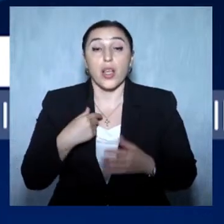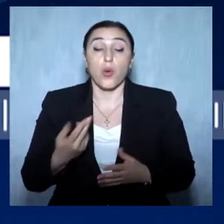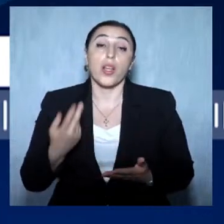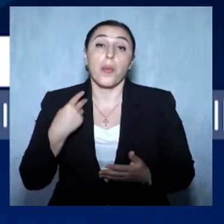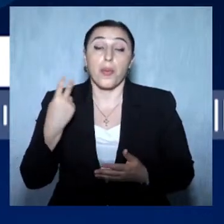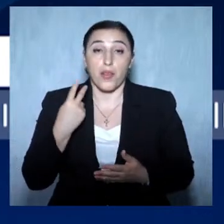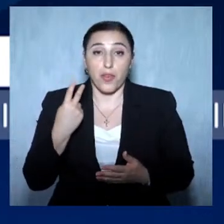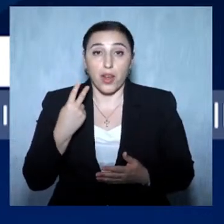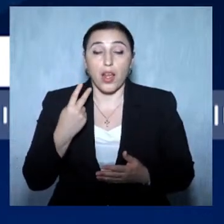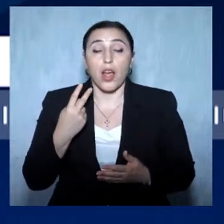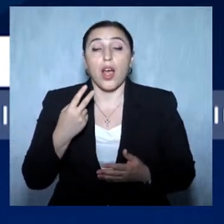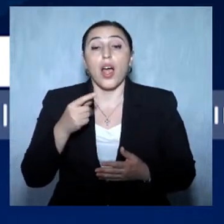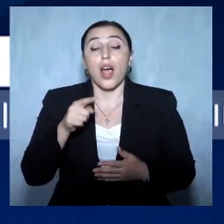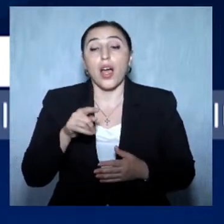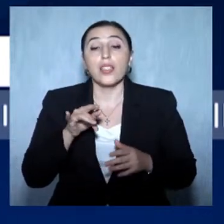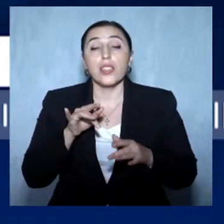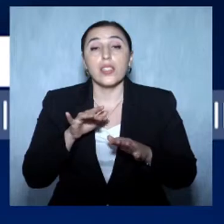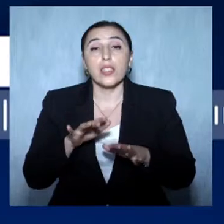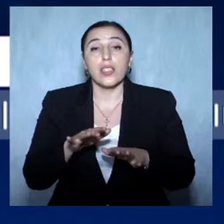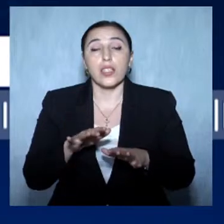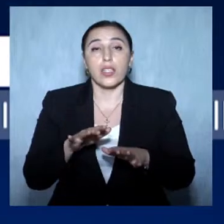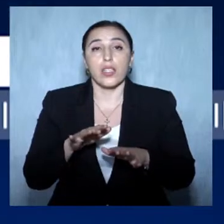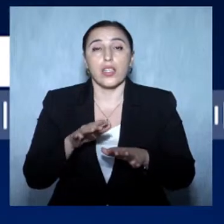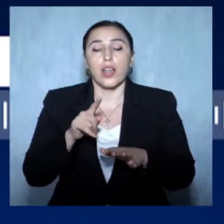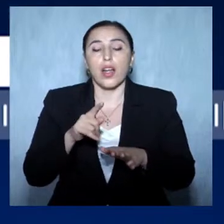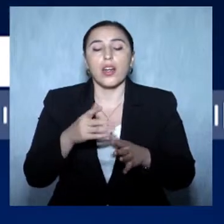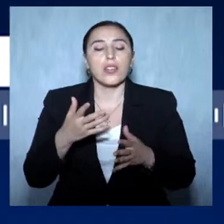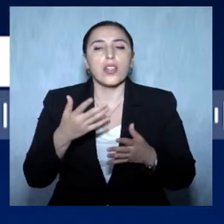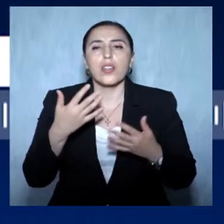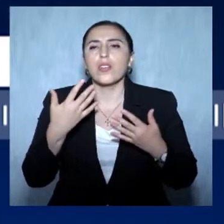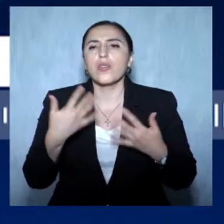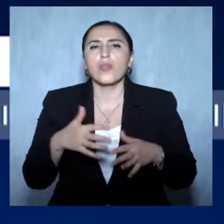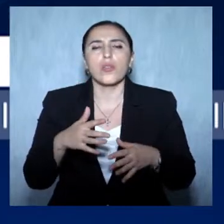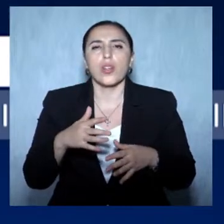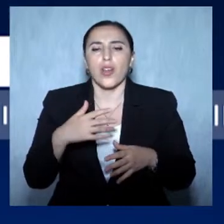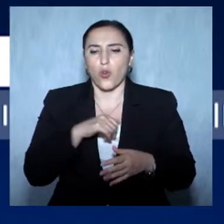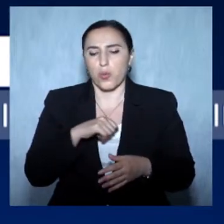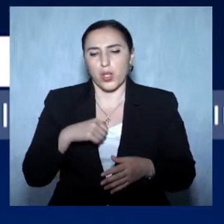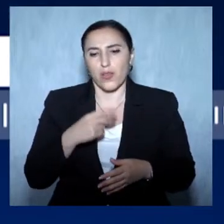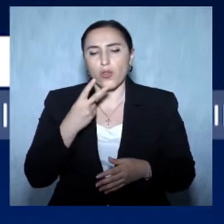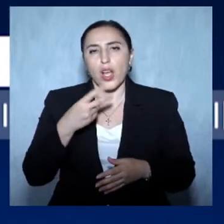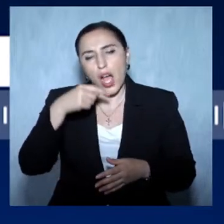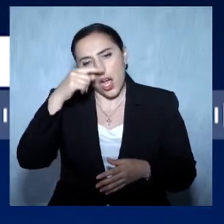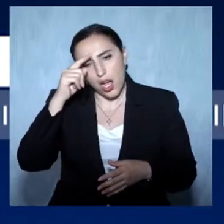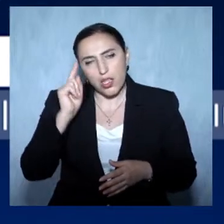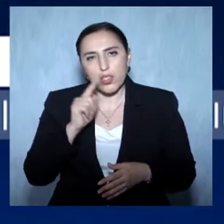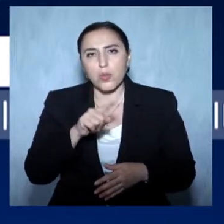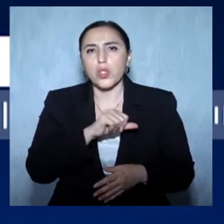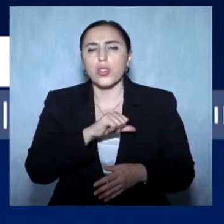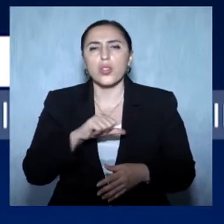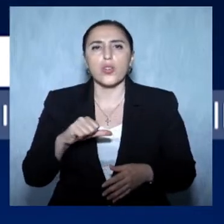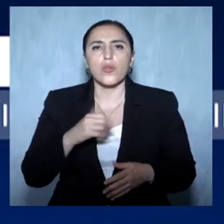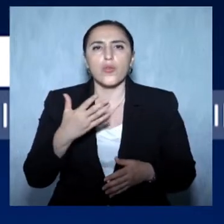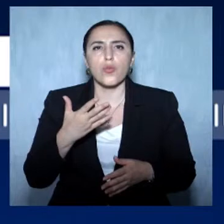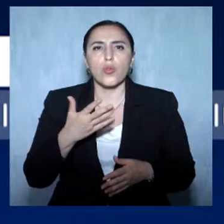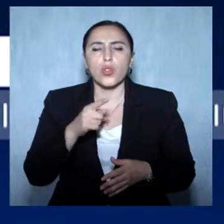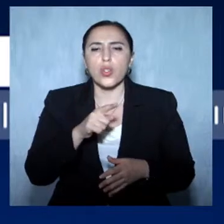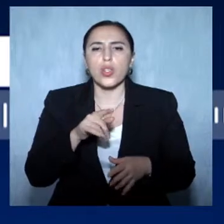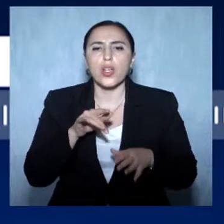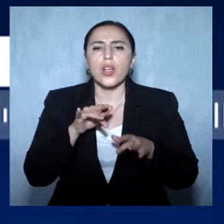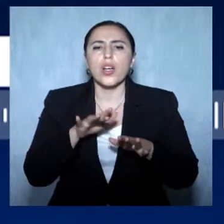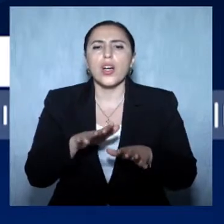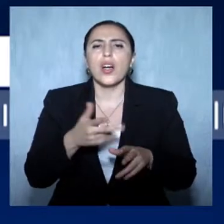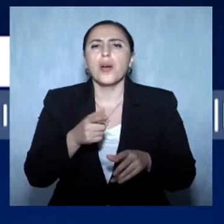իրերի վիճակը հայնասճանի սրության է հասը, երբոր մենք տեստում ենք Հադրբեջանի կողմից որև է ռայլի